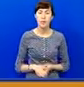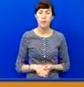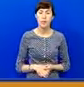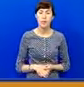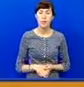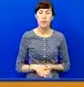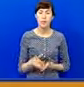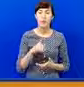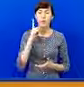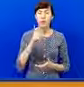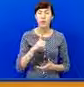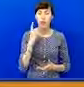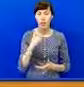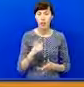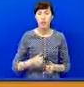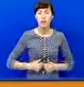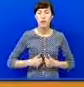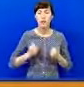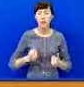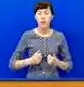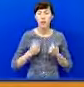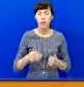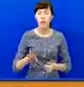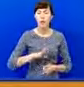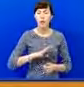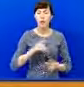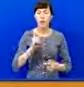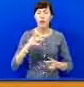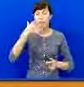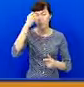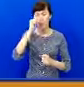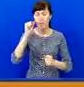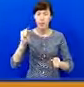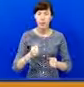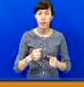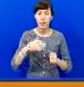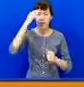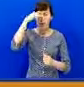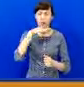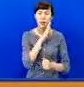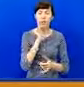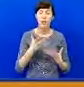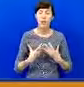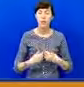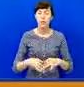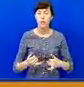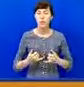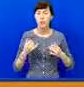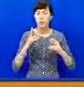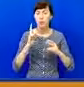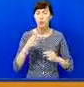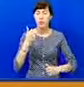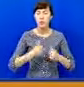Шардаралықтар жастық жалынын жатталыға арнап жақта жан тапсырған жерлестерін ұмытпайды. Артында қалған ата-аналар мен отбасынан құрметін аямайды. Жарыс